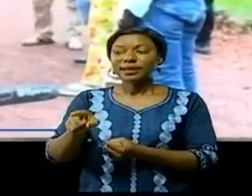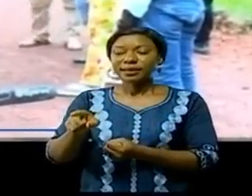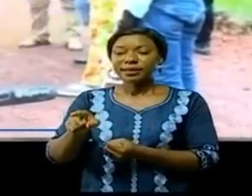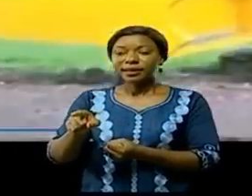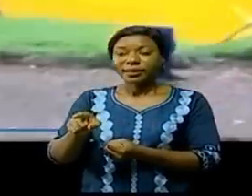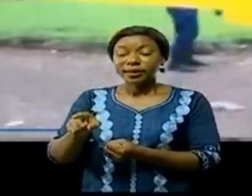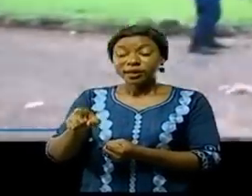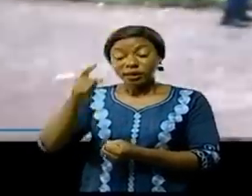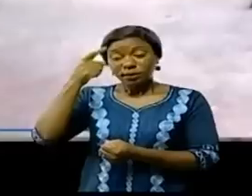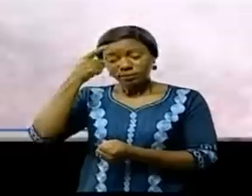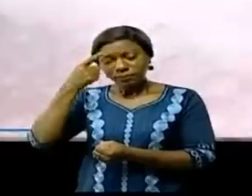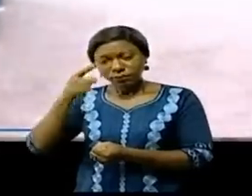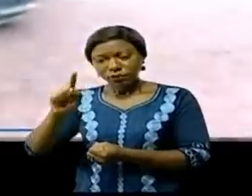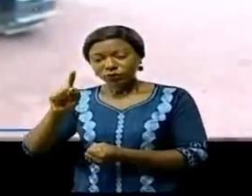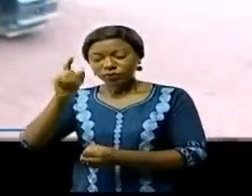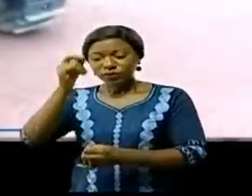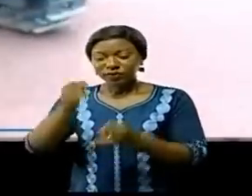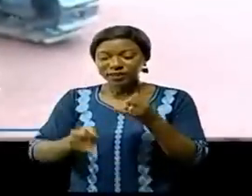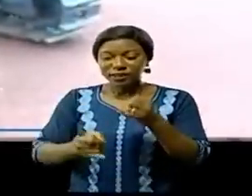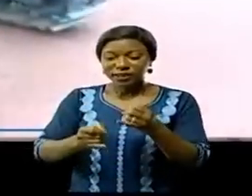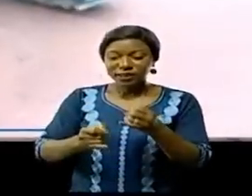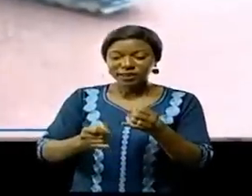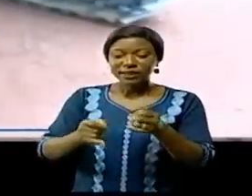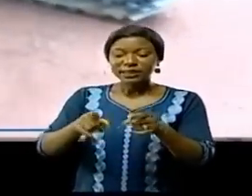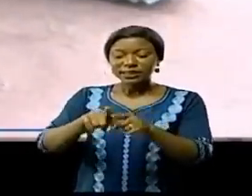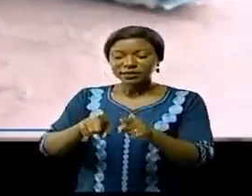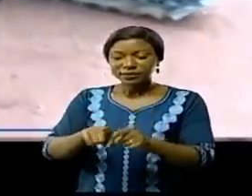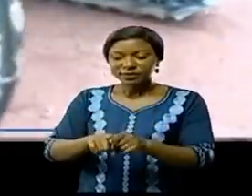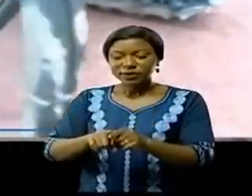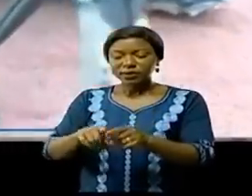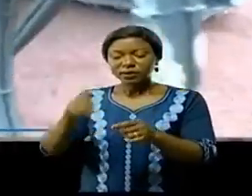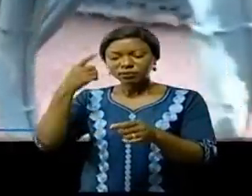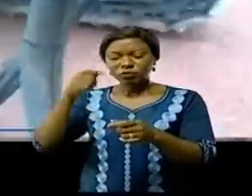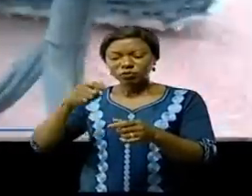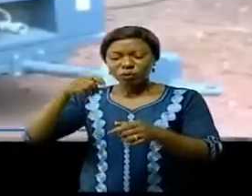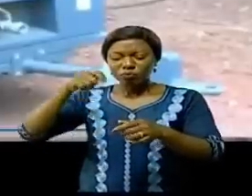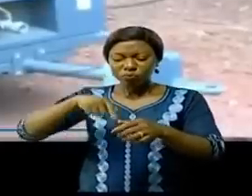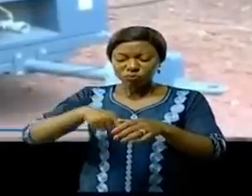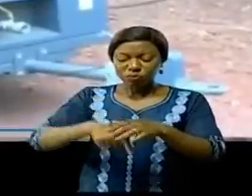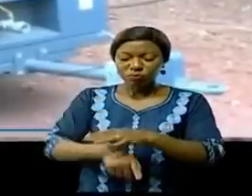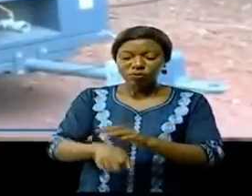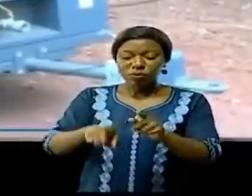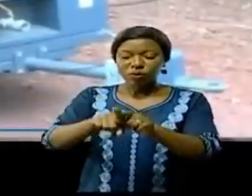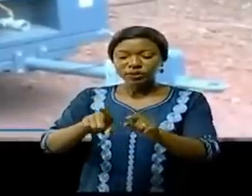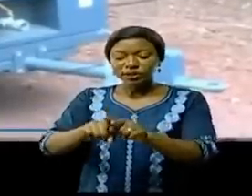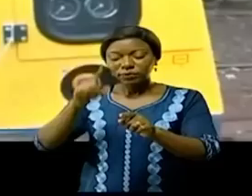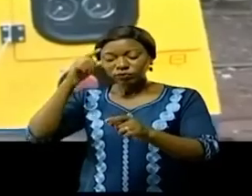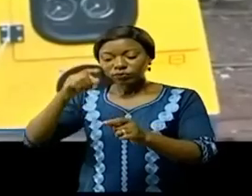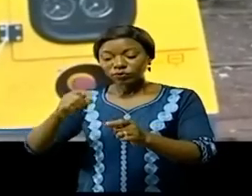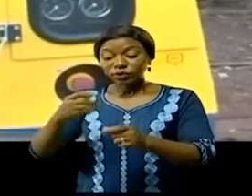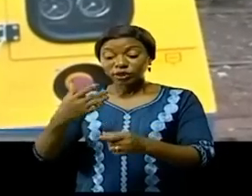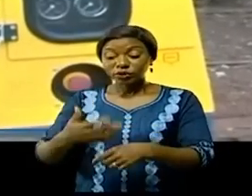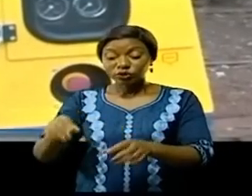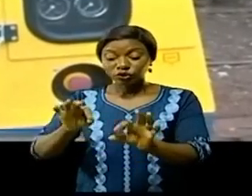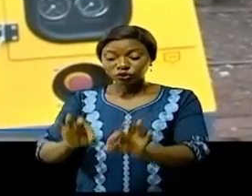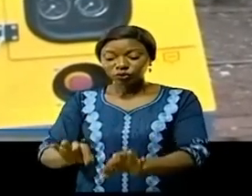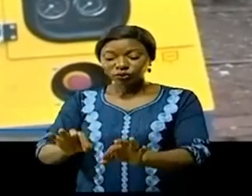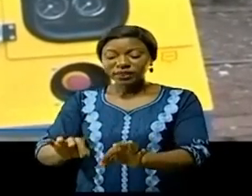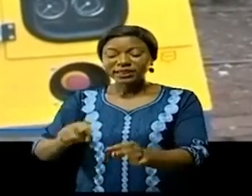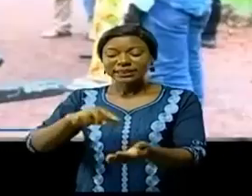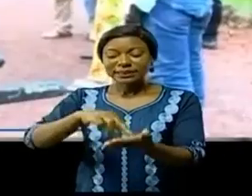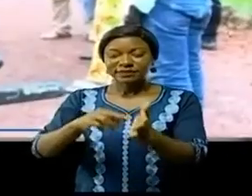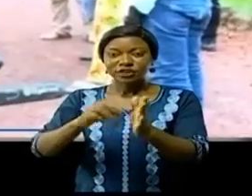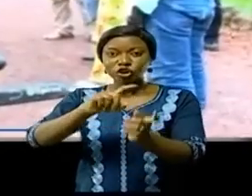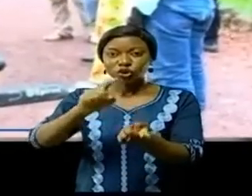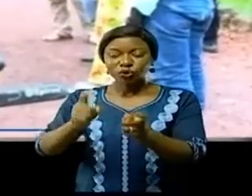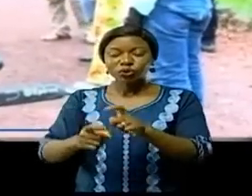Hammer, ce dernier né de la génération d'appareils de forage de roche et accompagné d'un compresseur, devrait révolutionner les choses